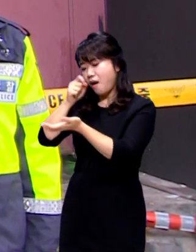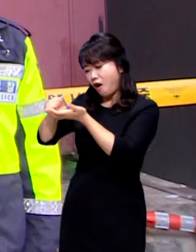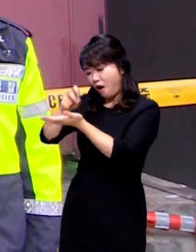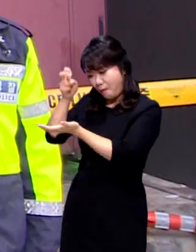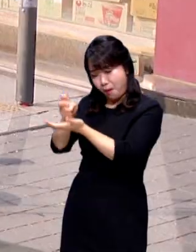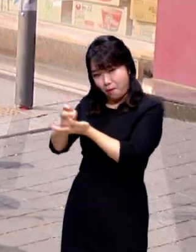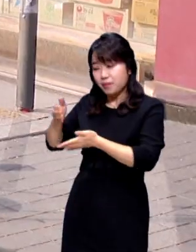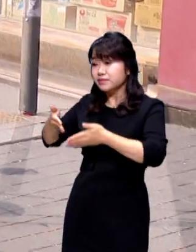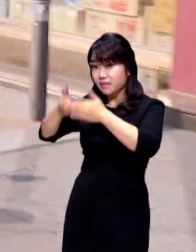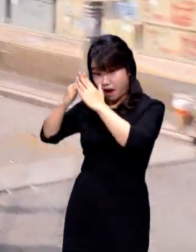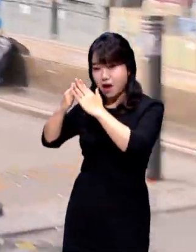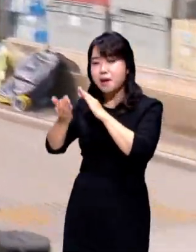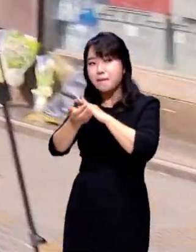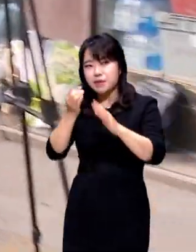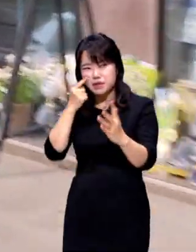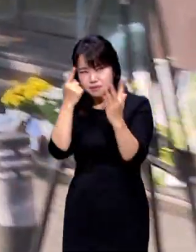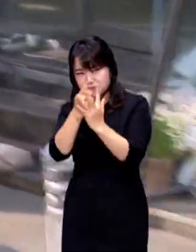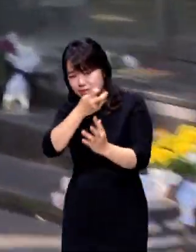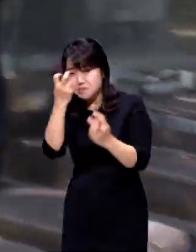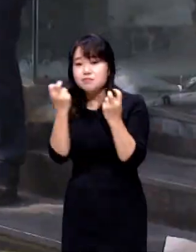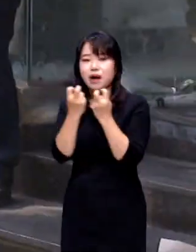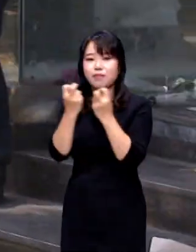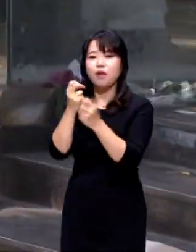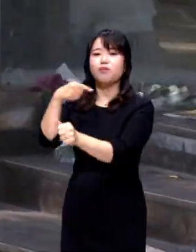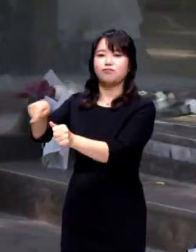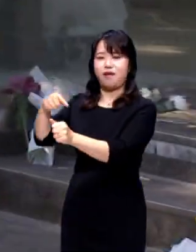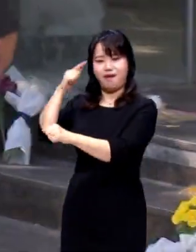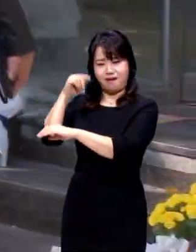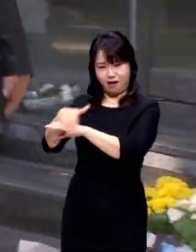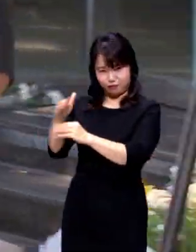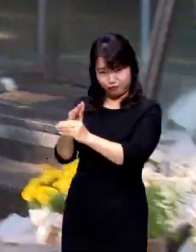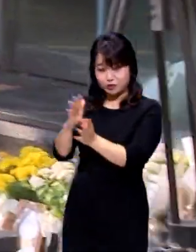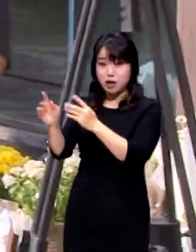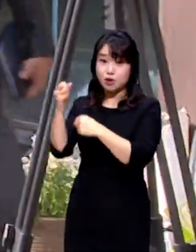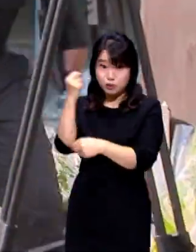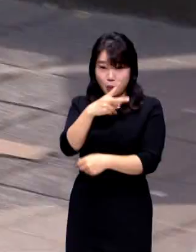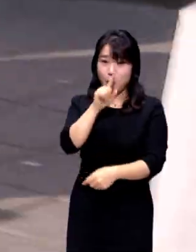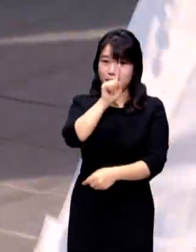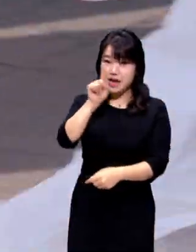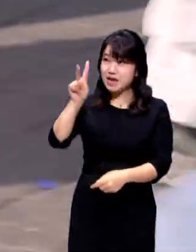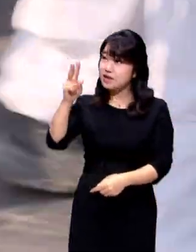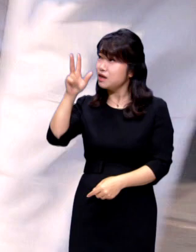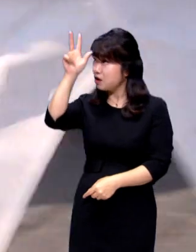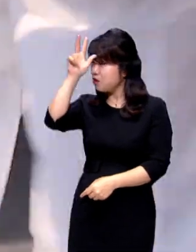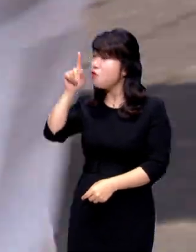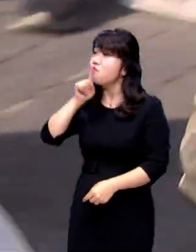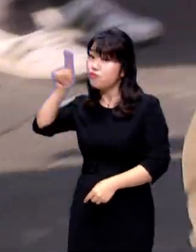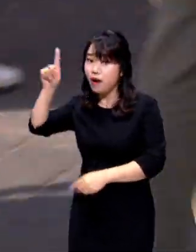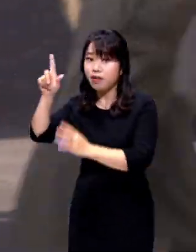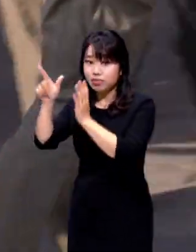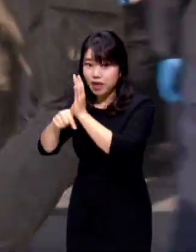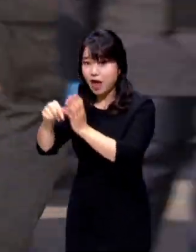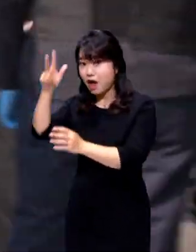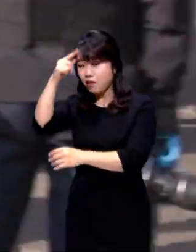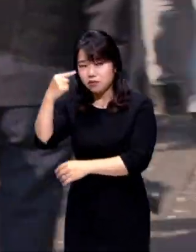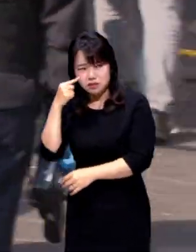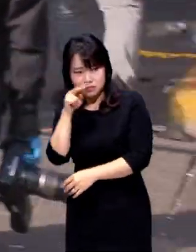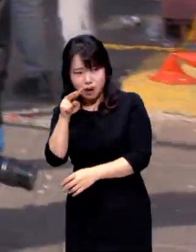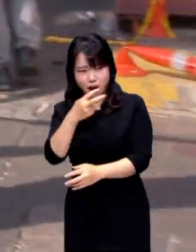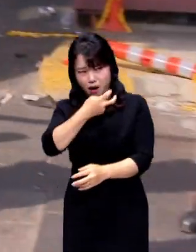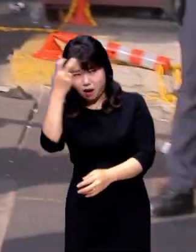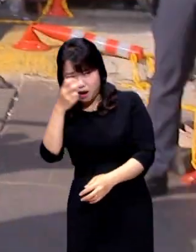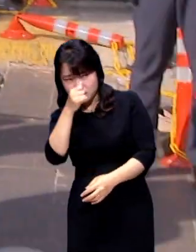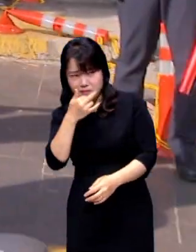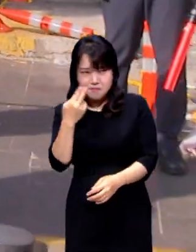사전에 위험 상황을 인지하는 체계를 구축합니다. 또 112 신고 접수 시 위험을 분석할 수 있는 경찰의 역량 강화